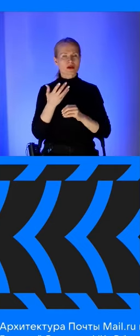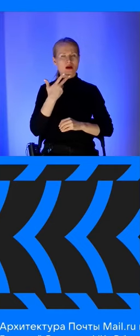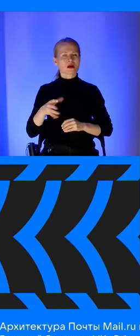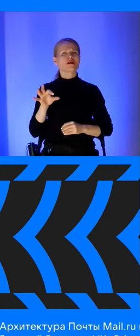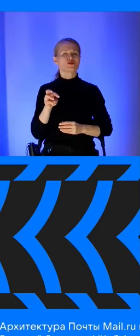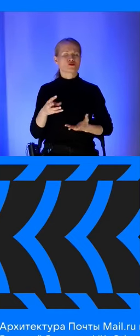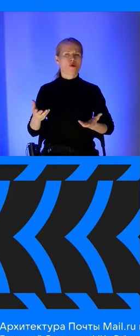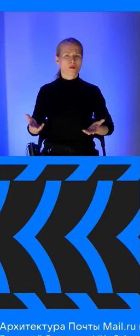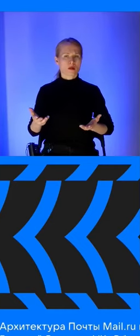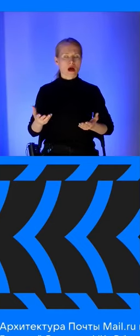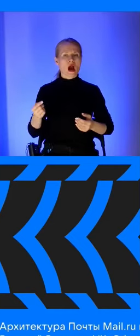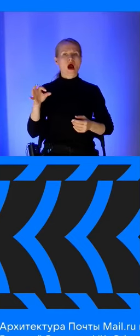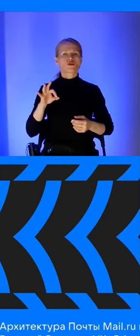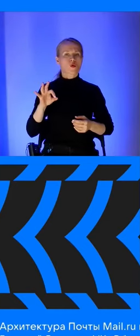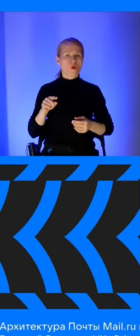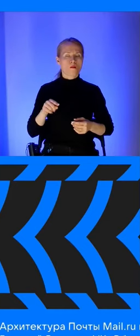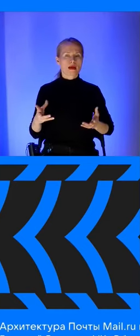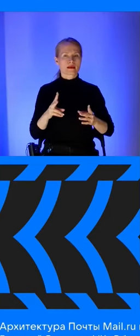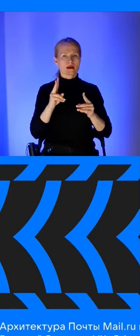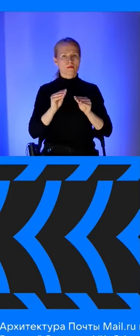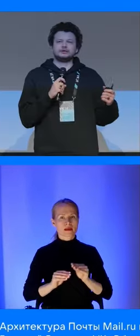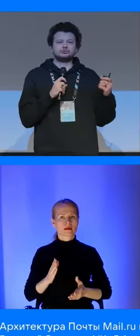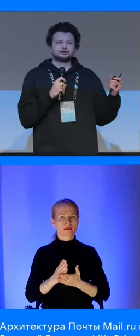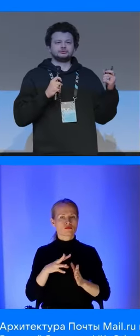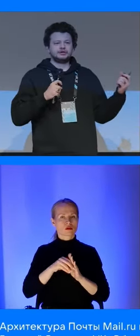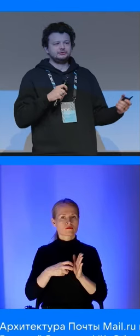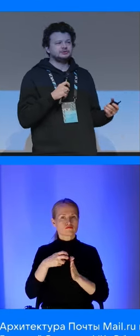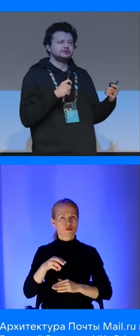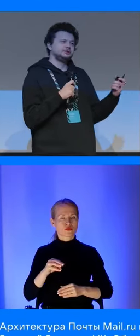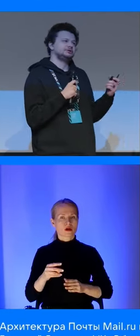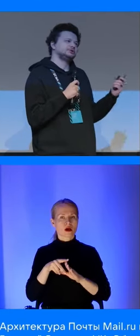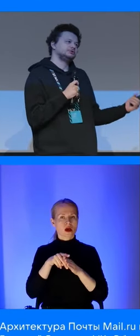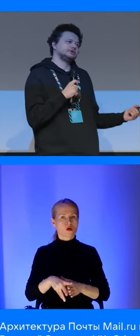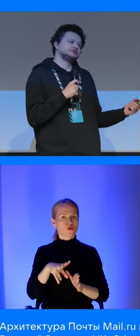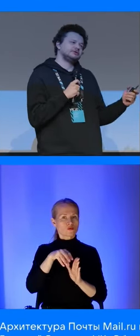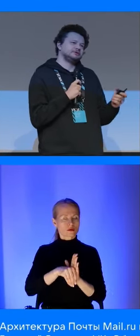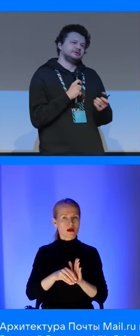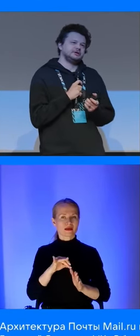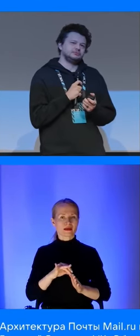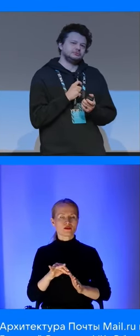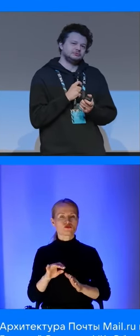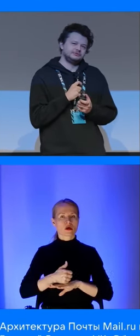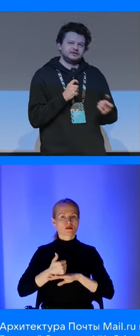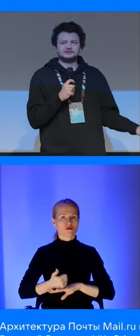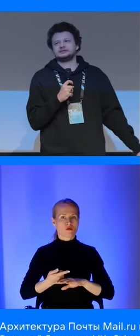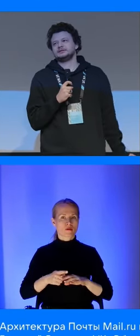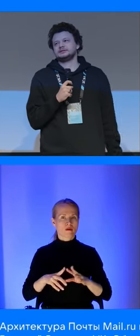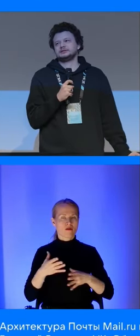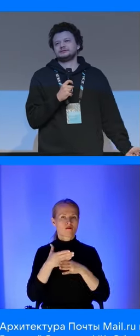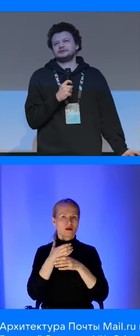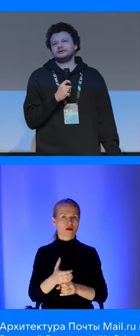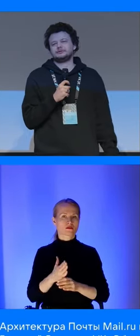про то, какие у нас есть компоненты в почте, какая нагрузка туда идет, и еще на основе этого я буду